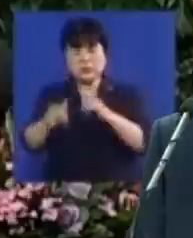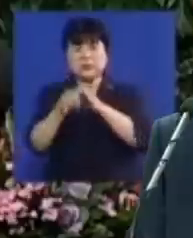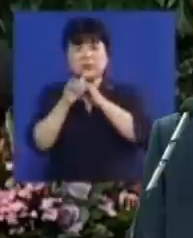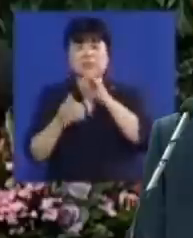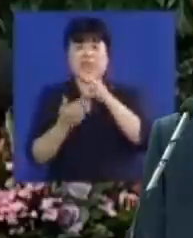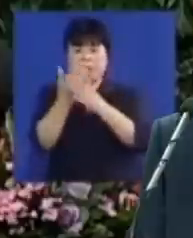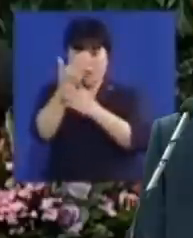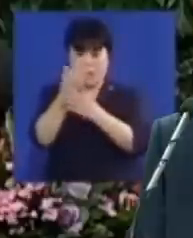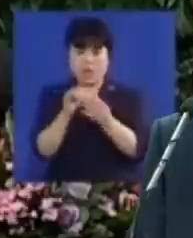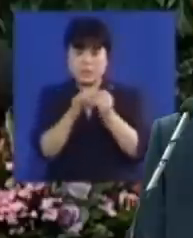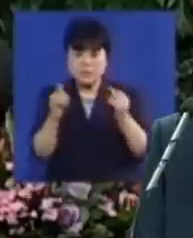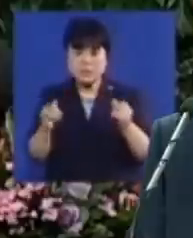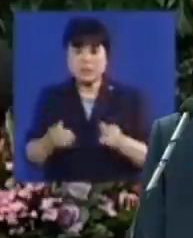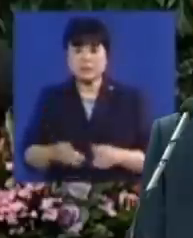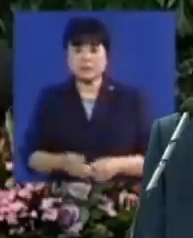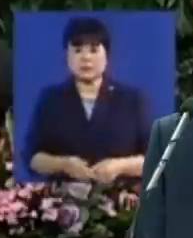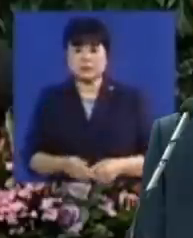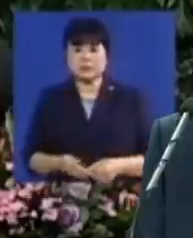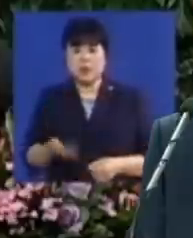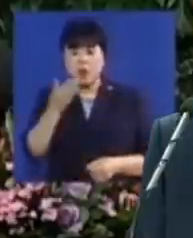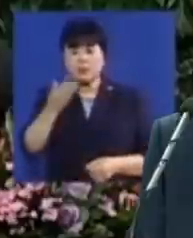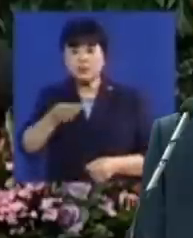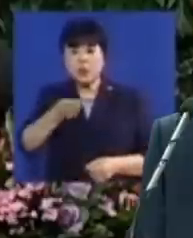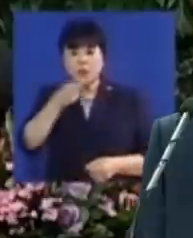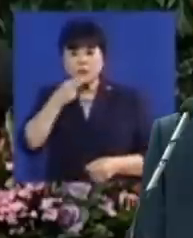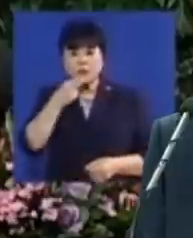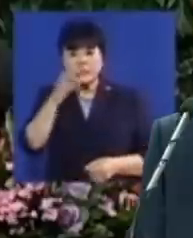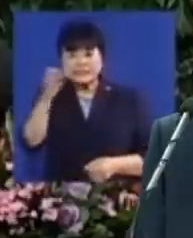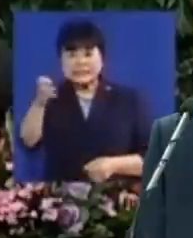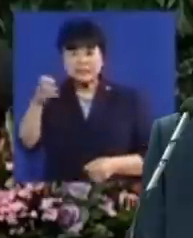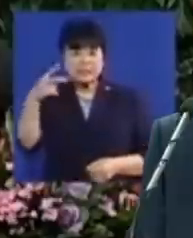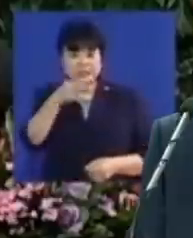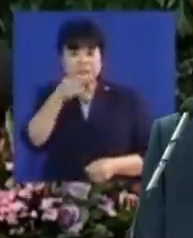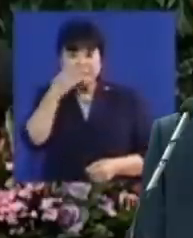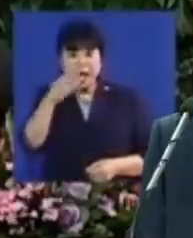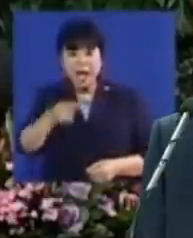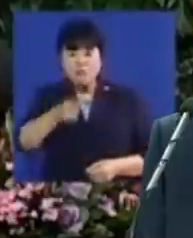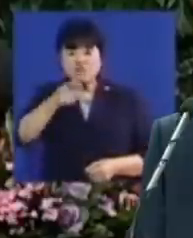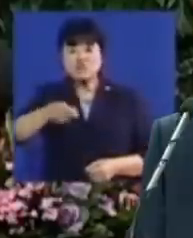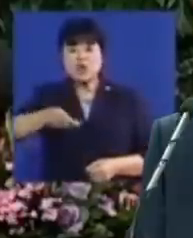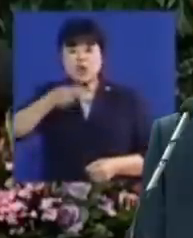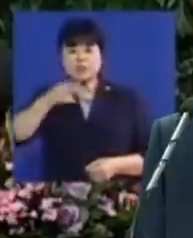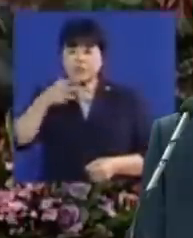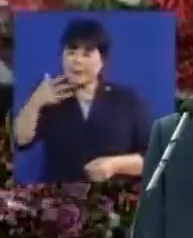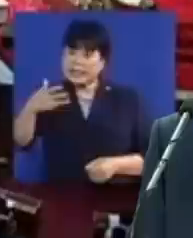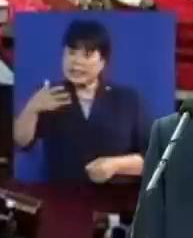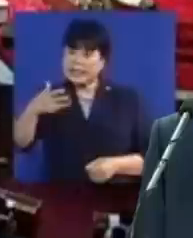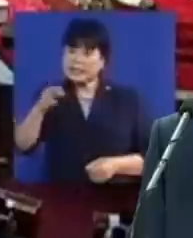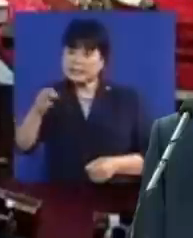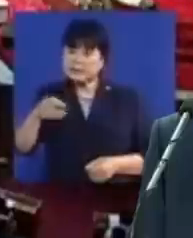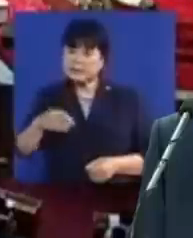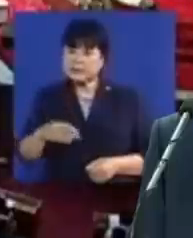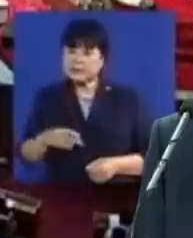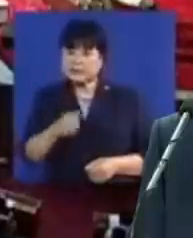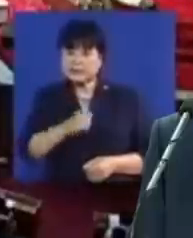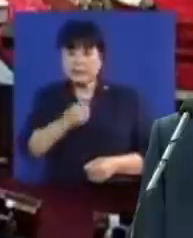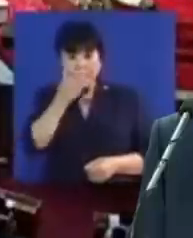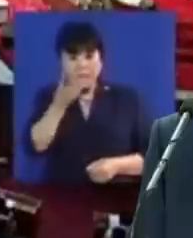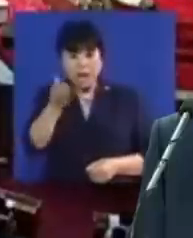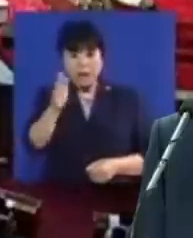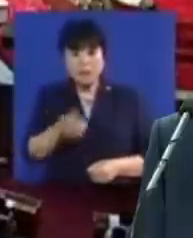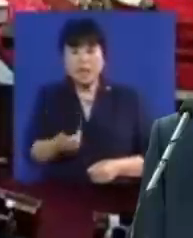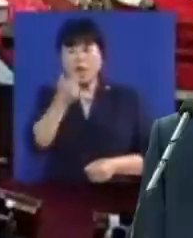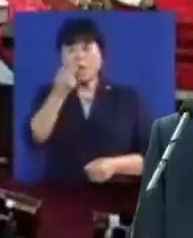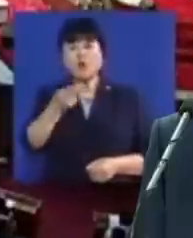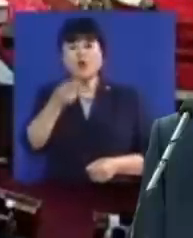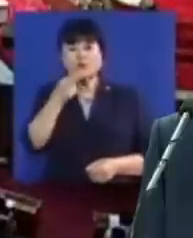것입니다. 사람이 음식 없이는 40일을 버틸 수가 있습니다. 물이 없어도 8일에서 10일은 버틸 수가 있습니다.